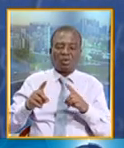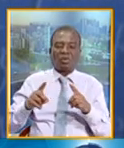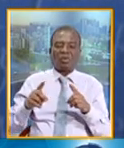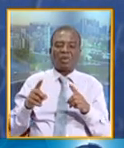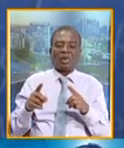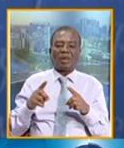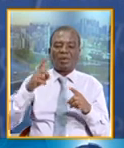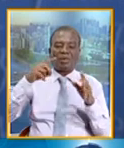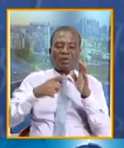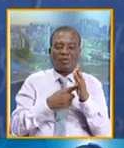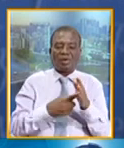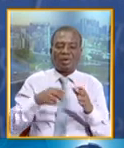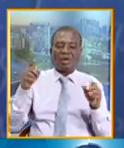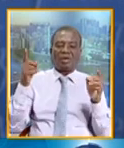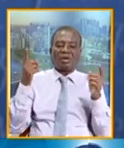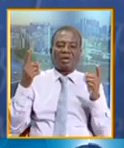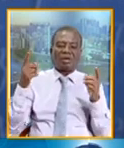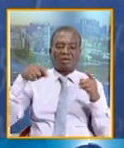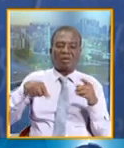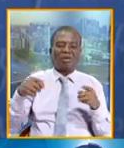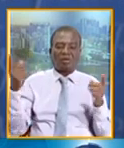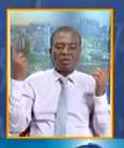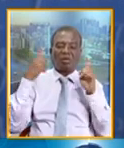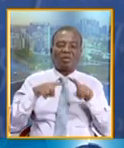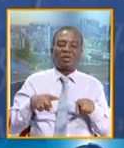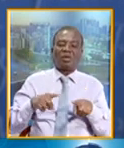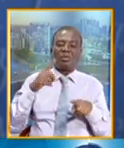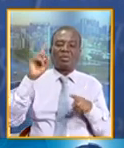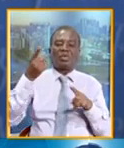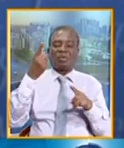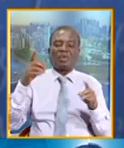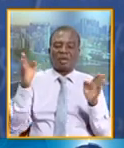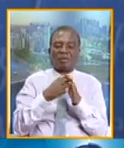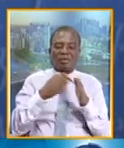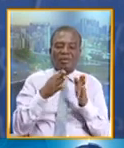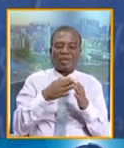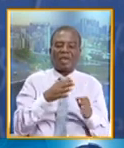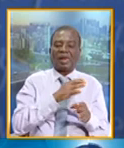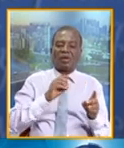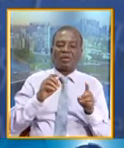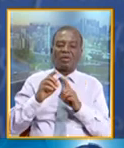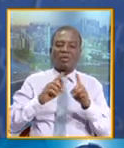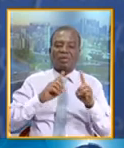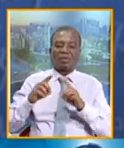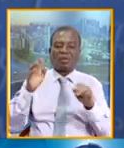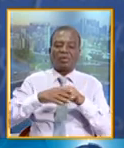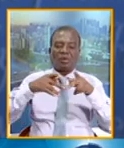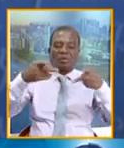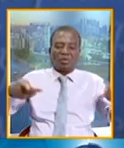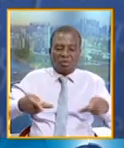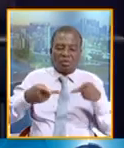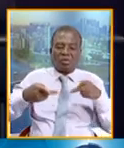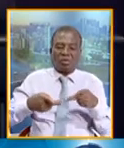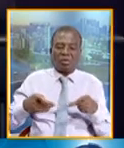plus cordiale que lors de leur premier face-à-face. Les deux candidats se sont ensuite affrontés sur des terrains concernant notamment